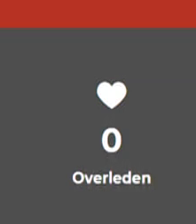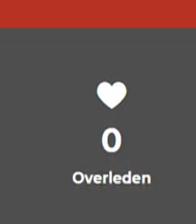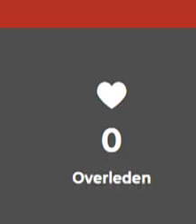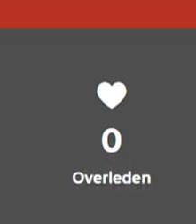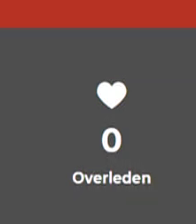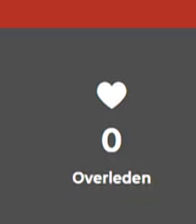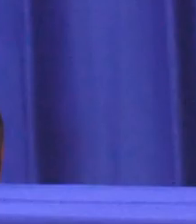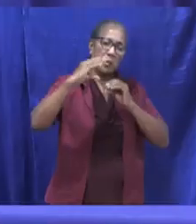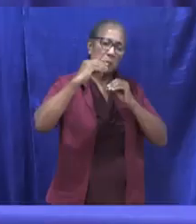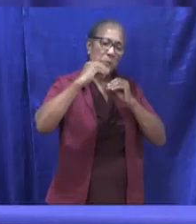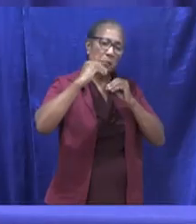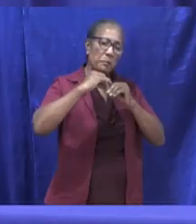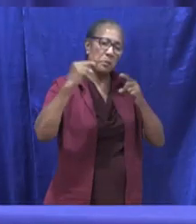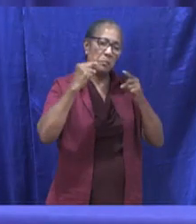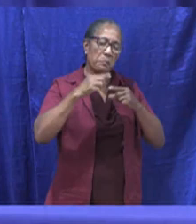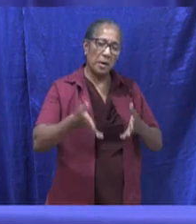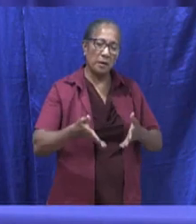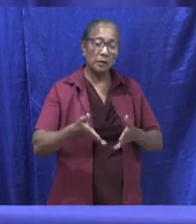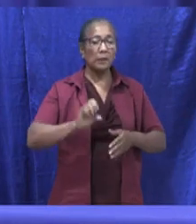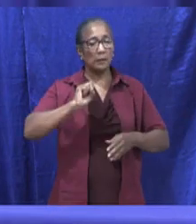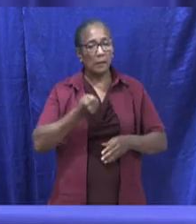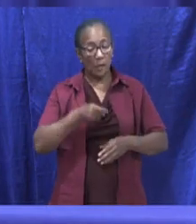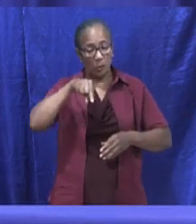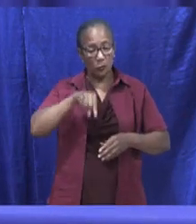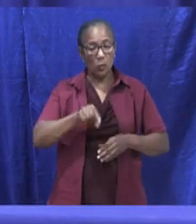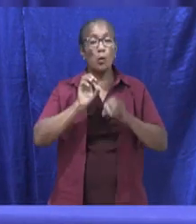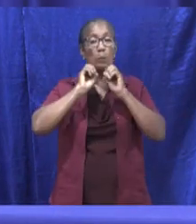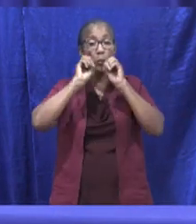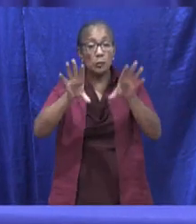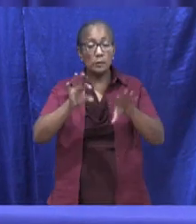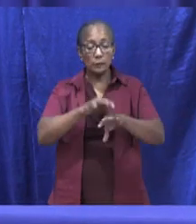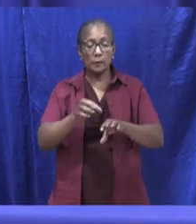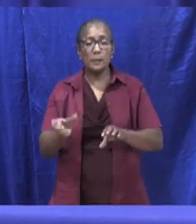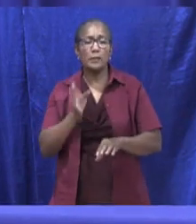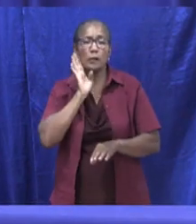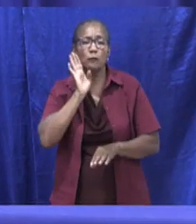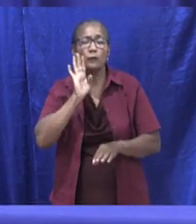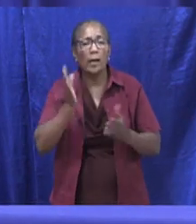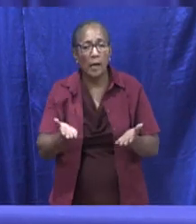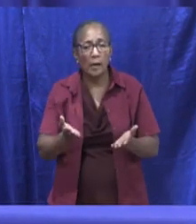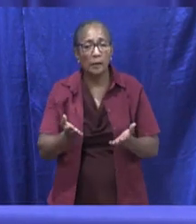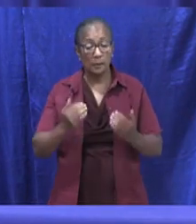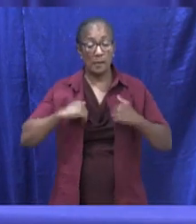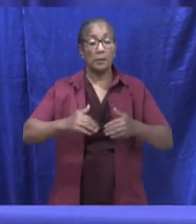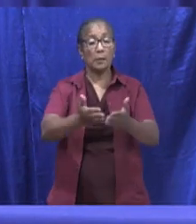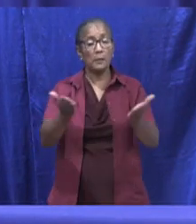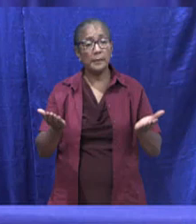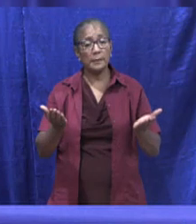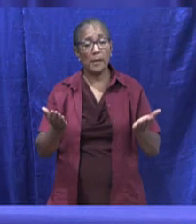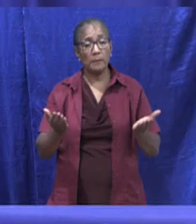buiten wordt gesproken. Dus dan geef ik rechtstreeks een boodschap vanuit de patiënten naar jullie toe. Naar de gemeenschap